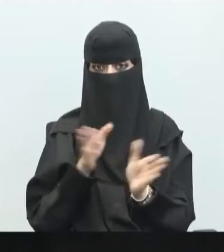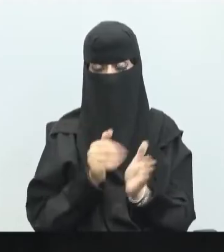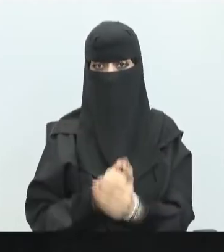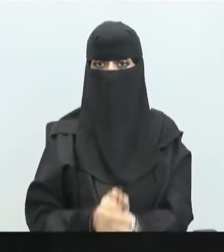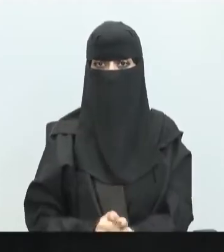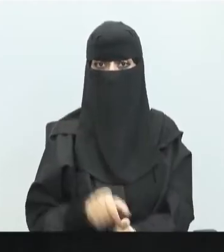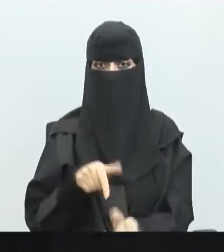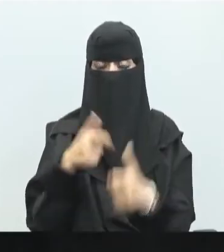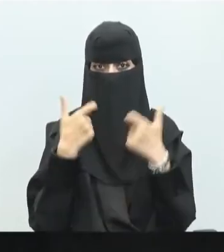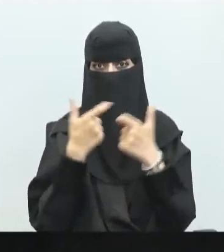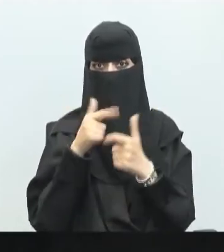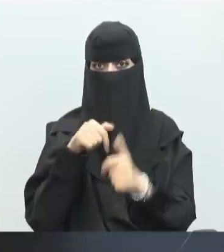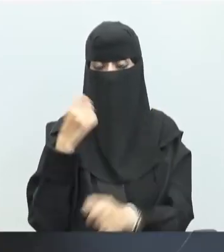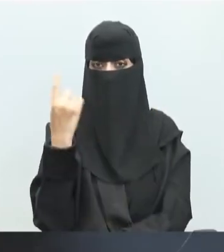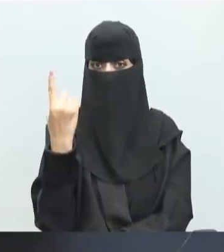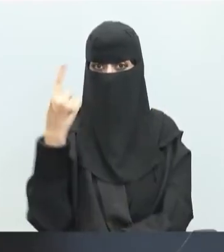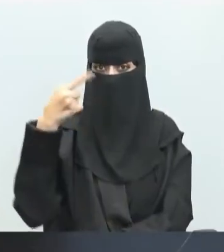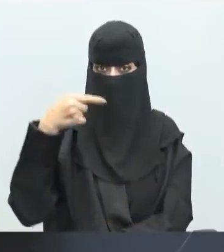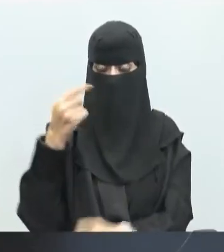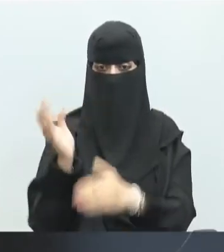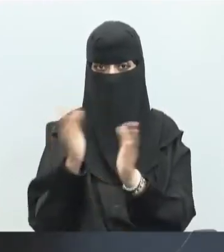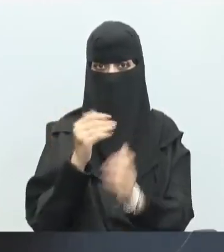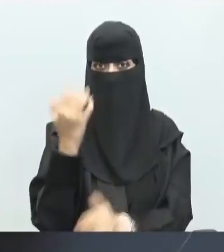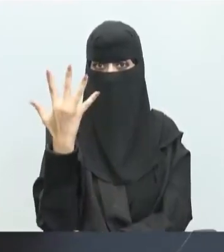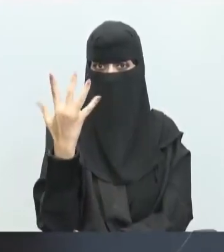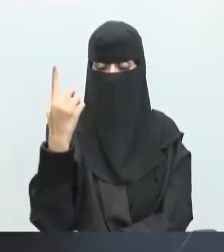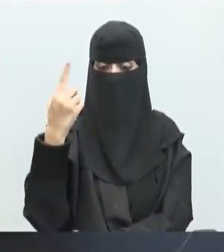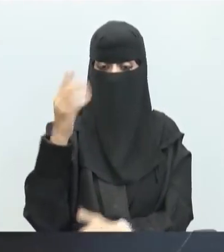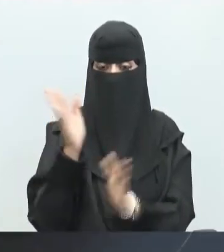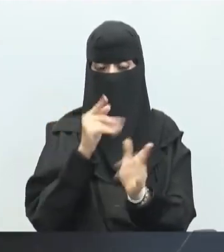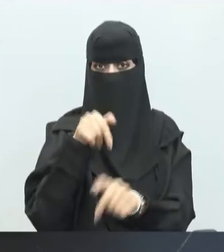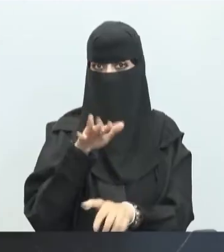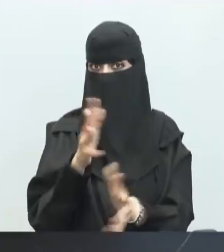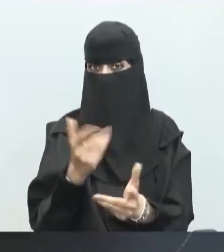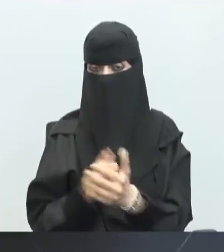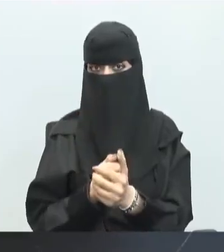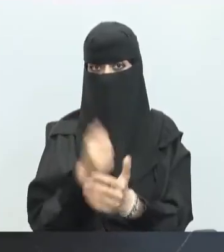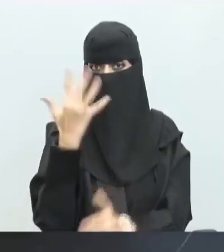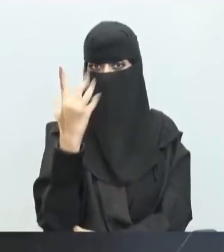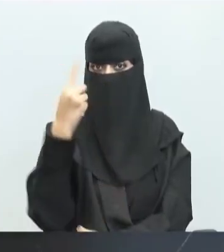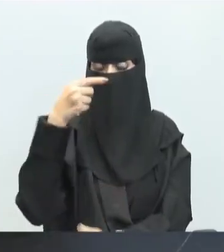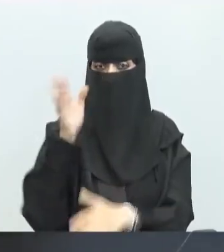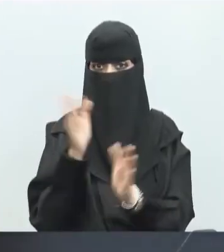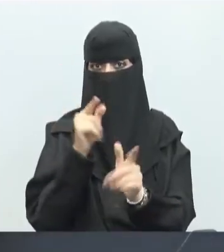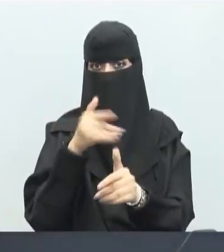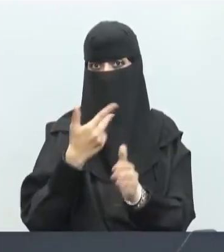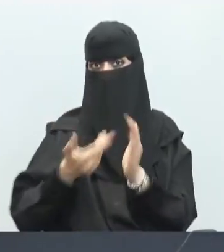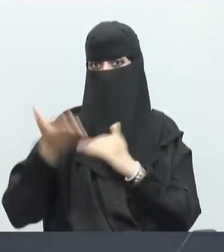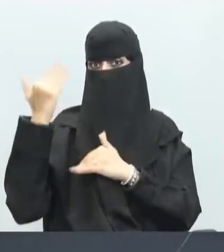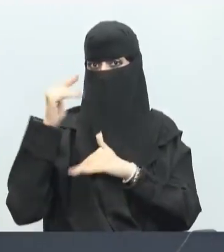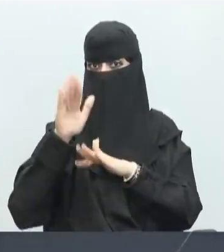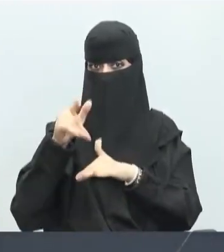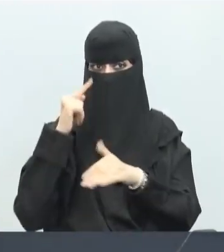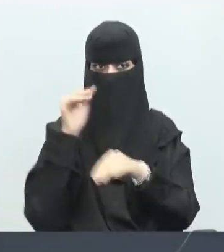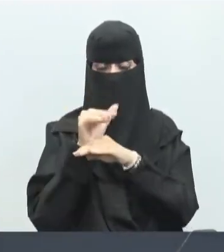نلاحظ عشره مضاف اليه خمسه هذه عباره عن كم 15 وهذا تعلمناها في الدرس السابق